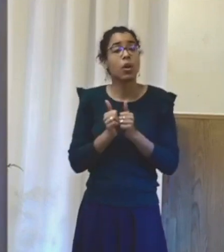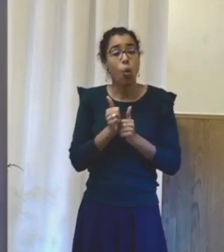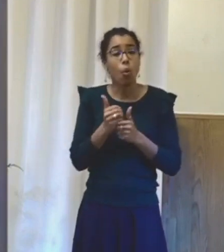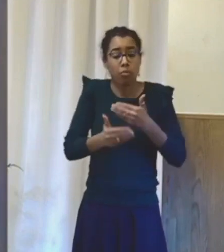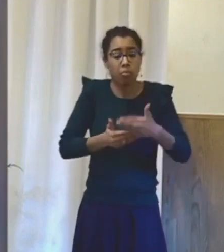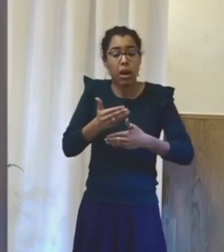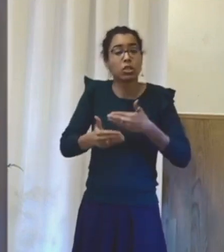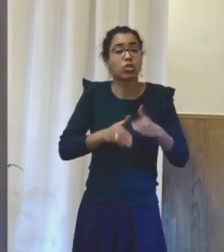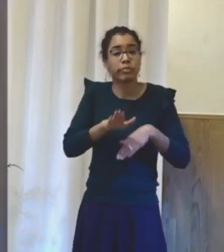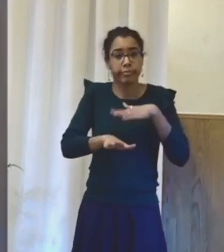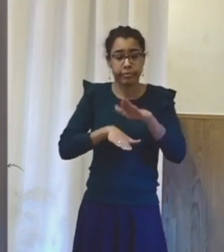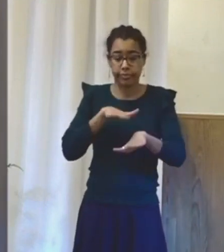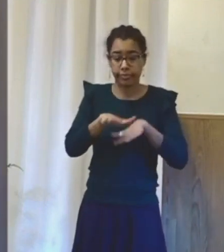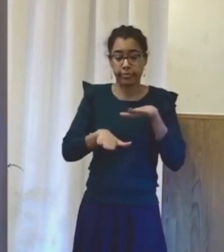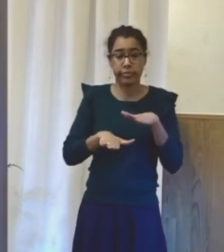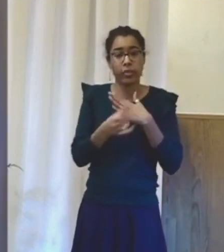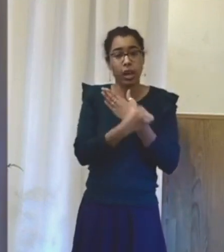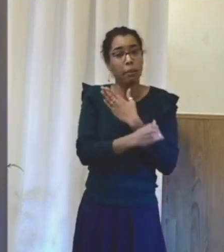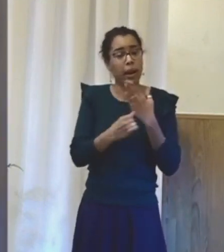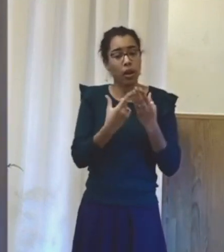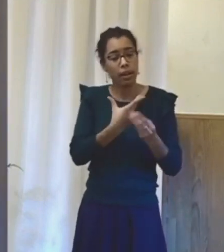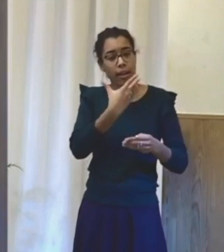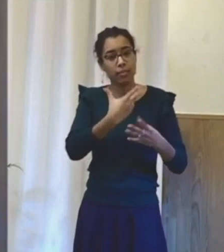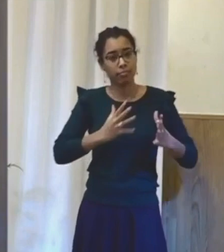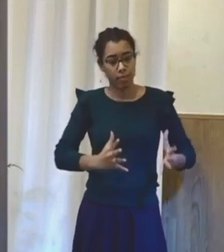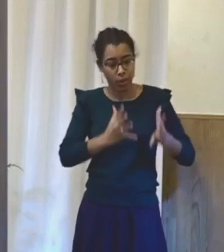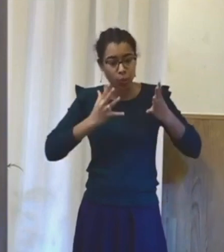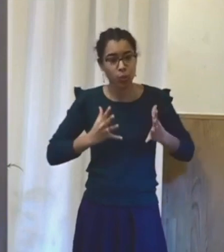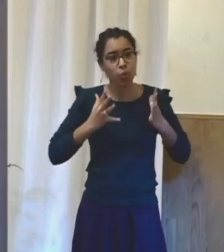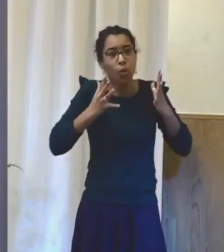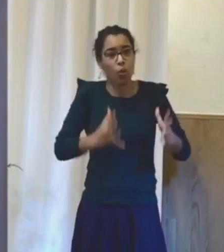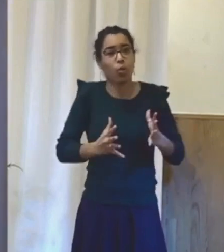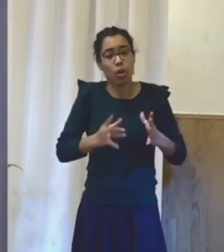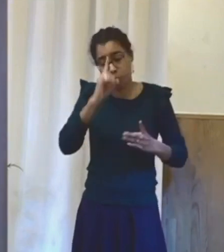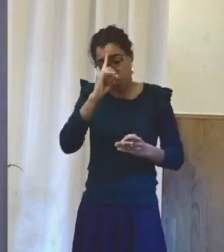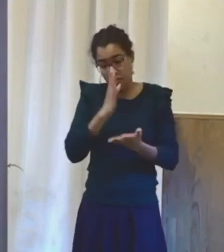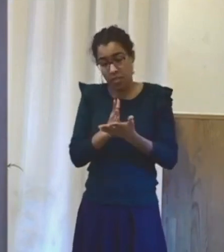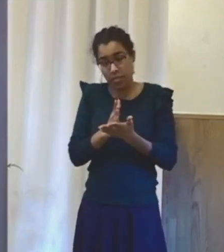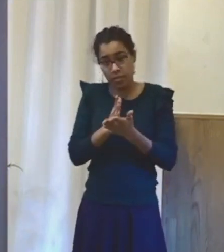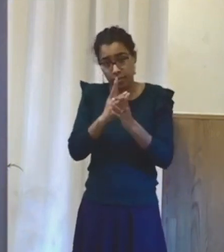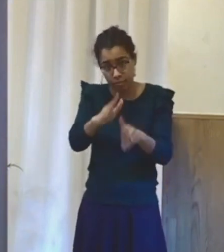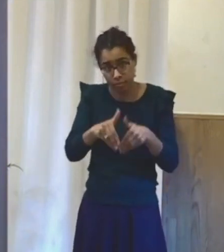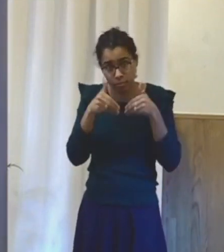la parole de Dieu est là pour nous encourager à vivre par la foi.